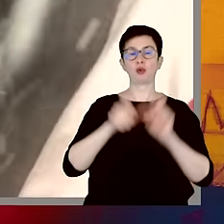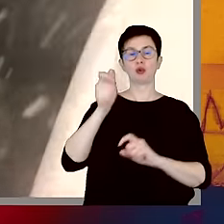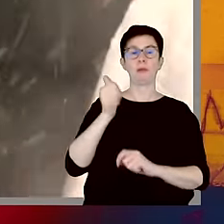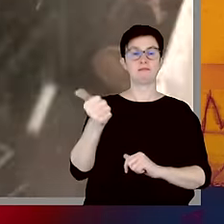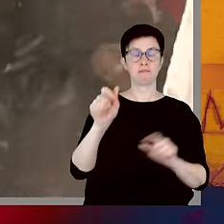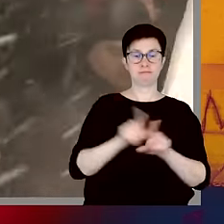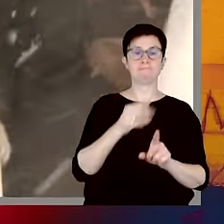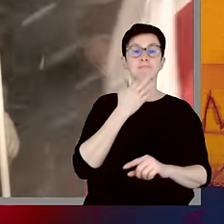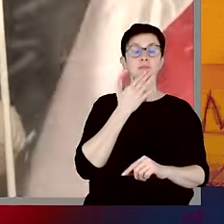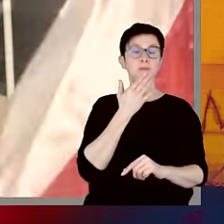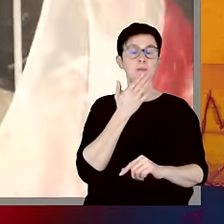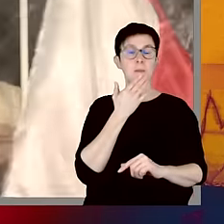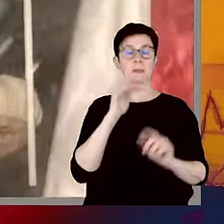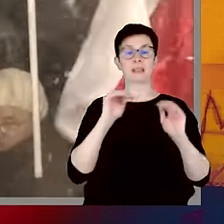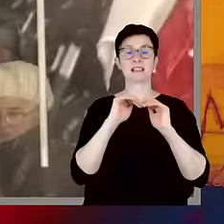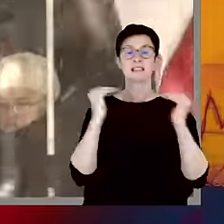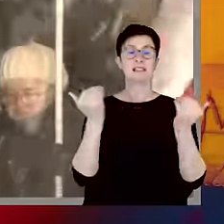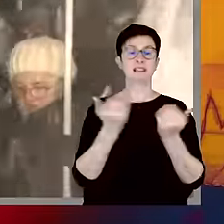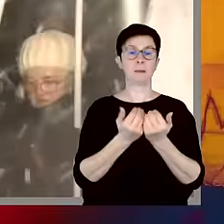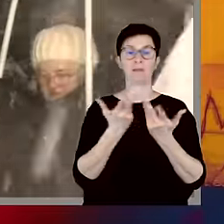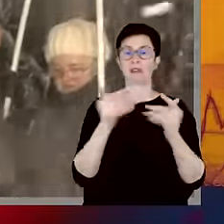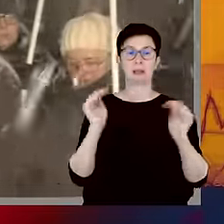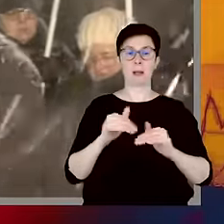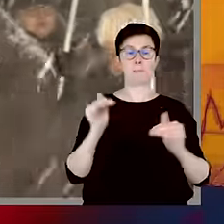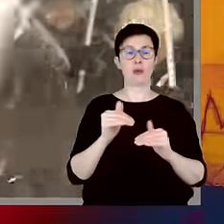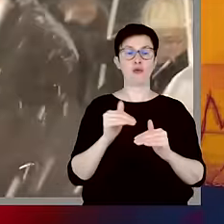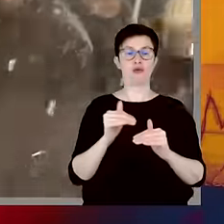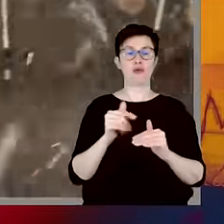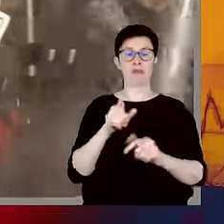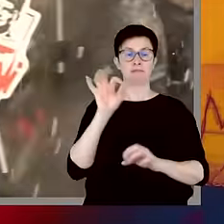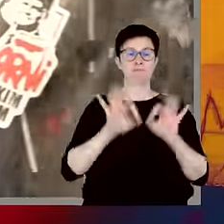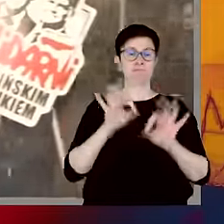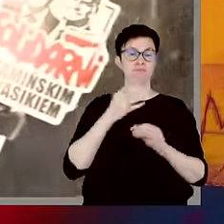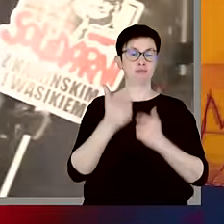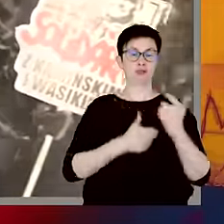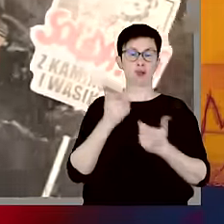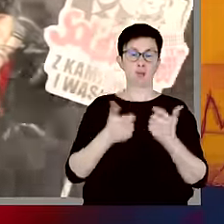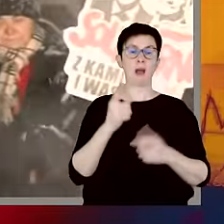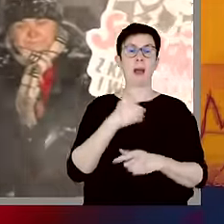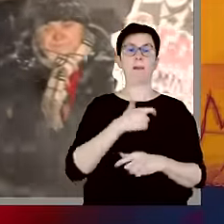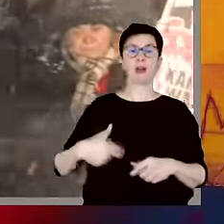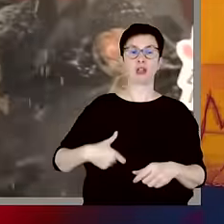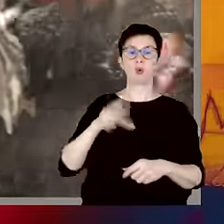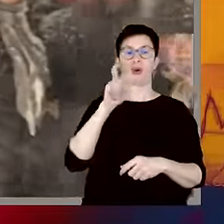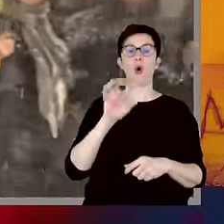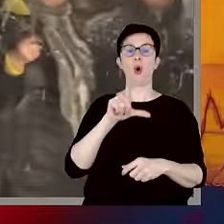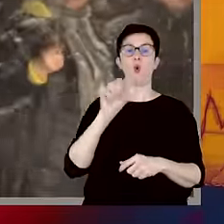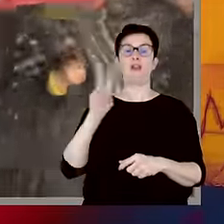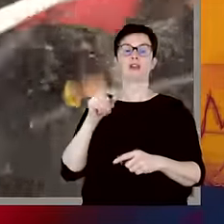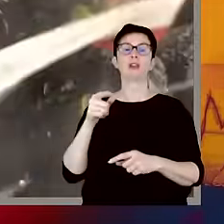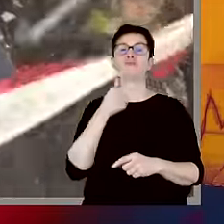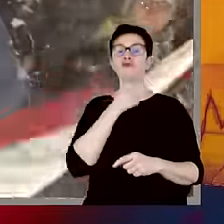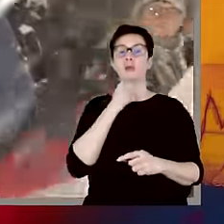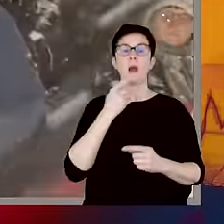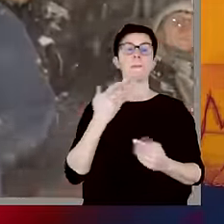że Sejm nie może obradować w takiej sytuacji, chociaż pan marszałek Hołownia próbował porównywać tę